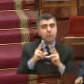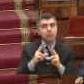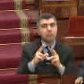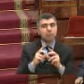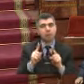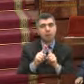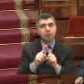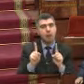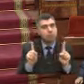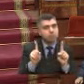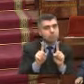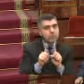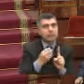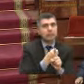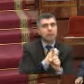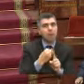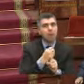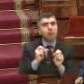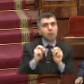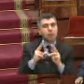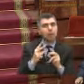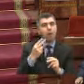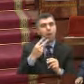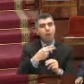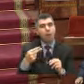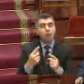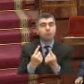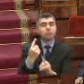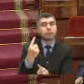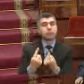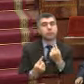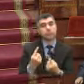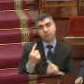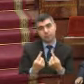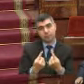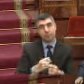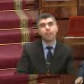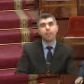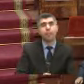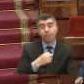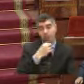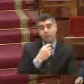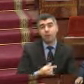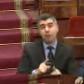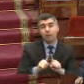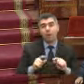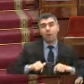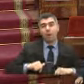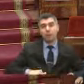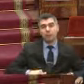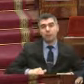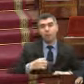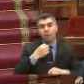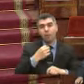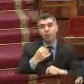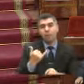وموضوعية هذا التصنيف ديال هذه المنظمة من عدمهما. طيب السيد الوزير، حنا نشد على ايديكم في الاجراء اللي